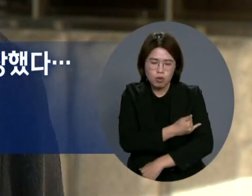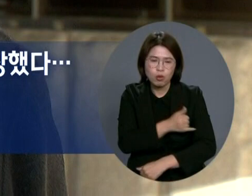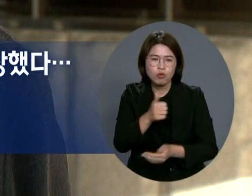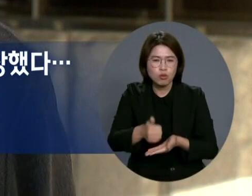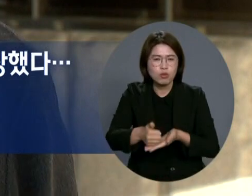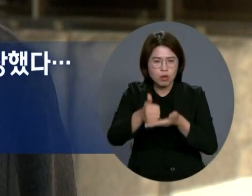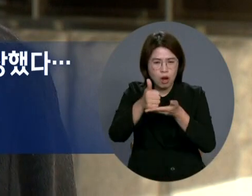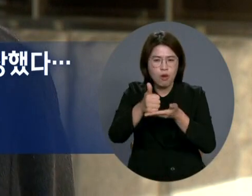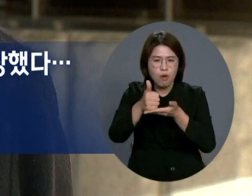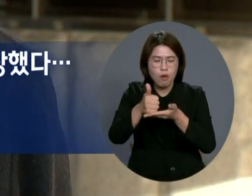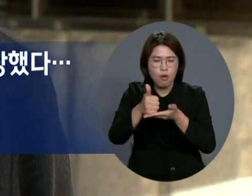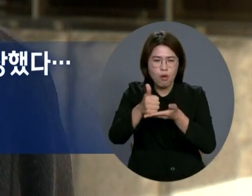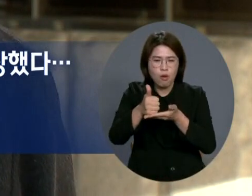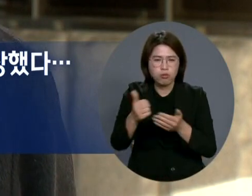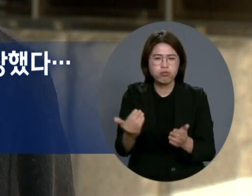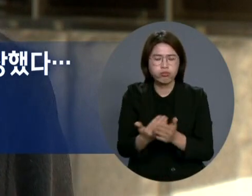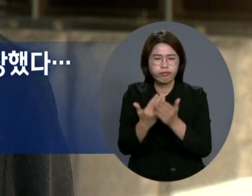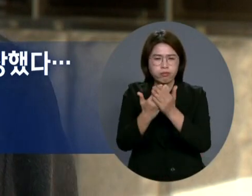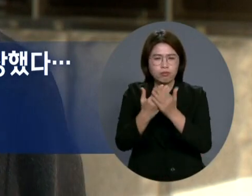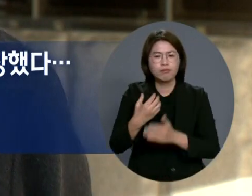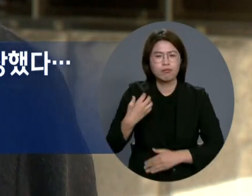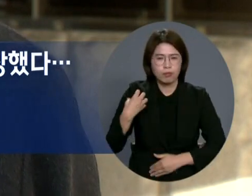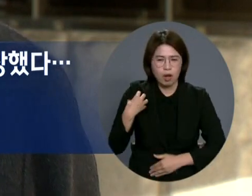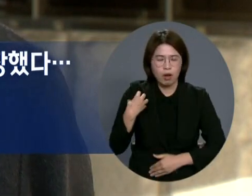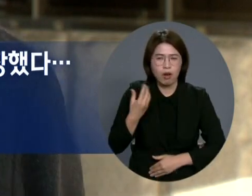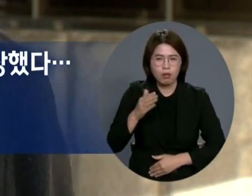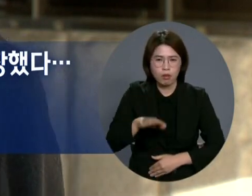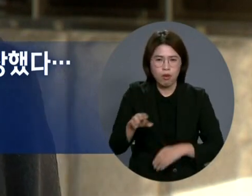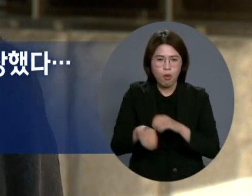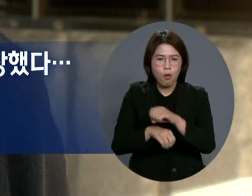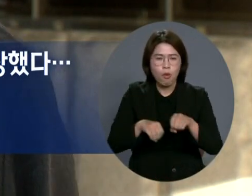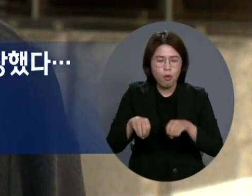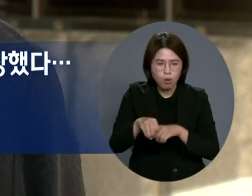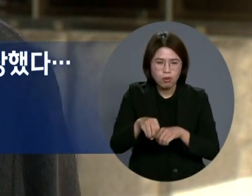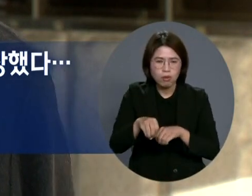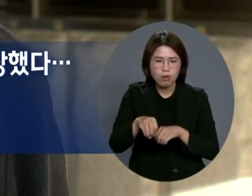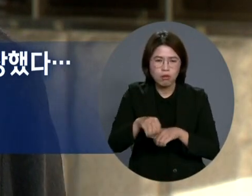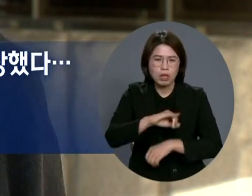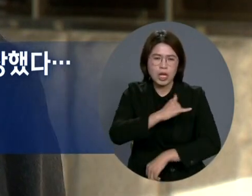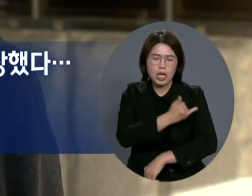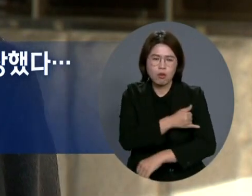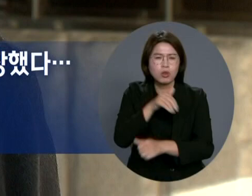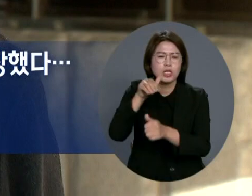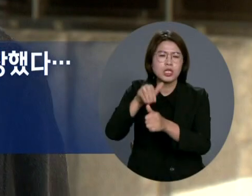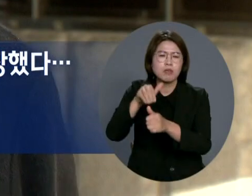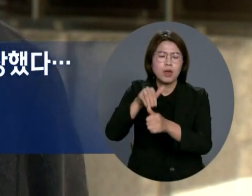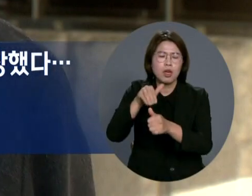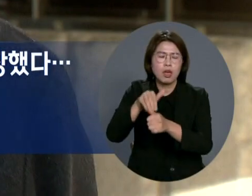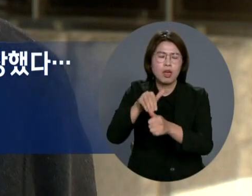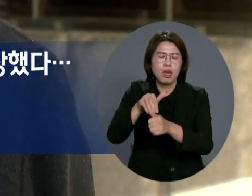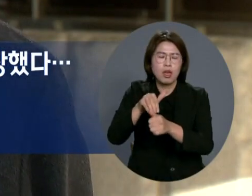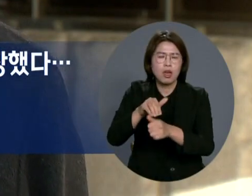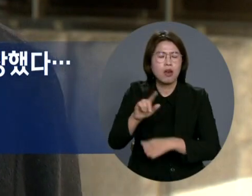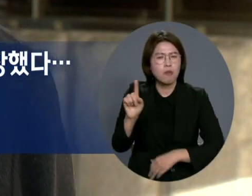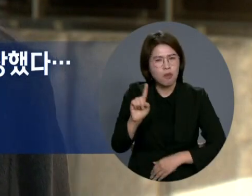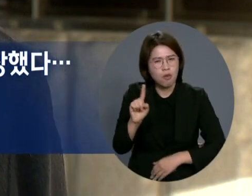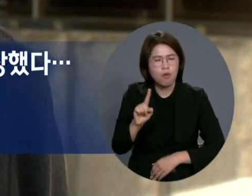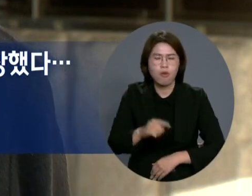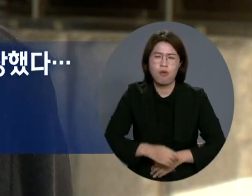존중하고 정진하는 책무를 지냈음에도 불구하고 오려 인권 치매 가해자로